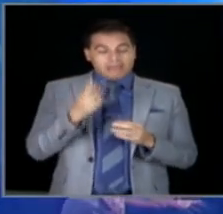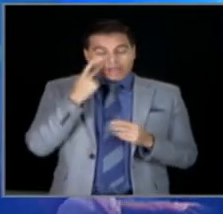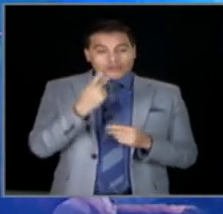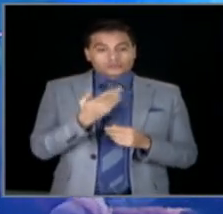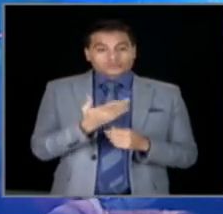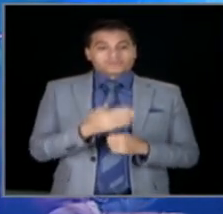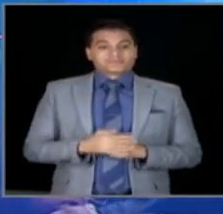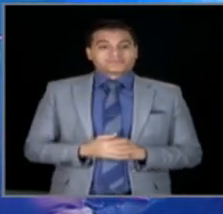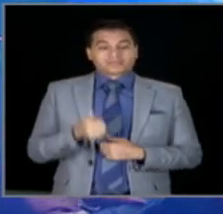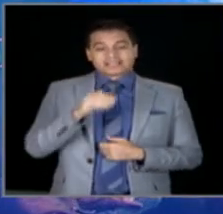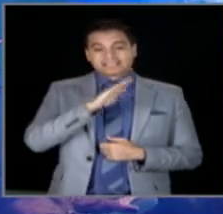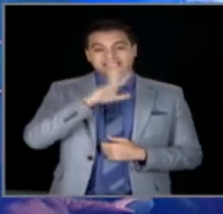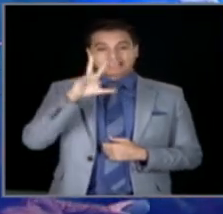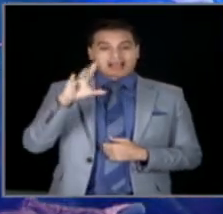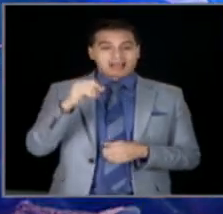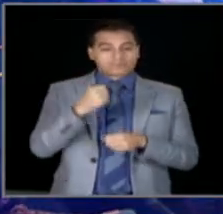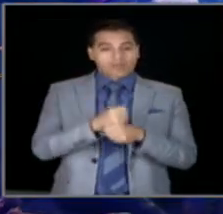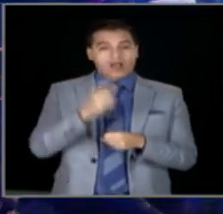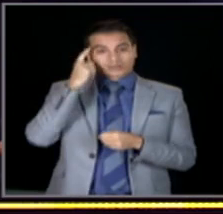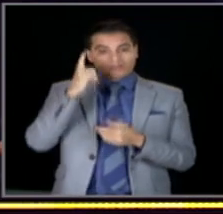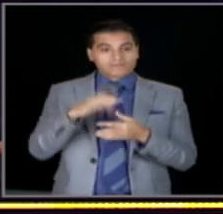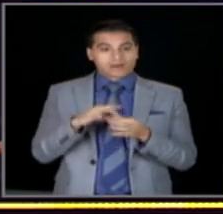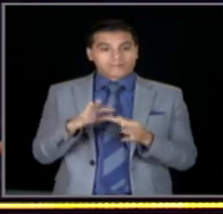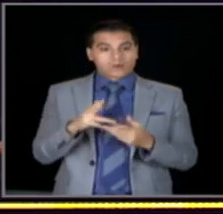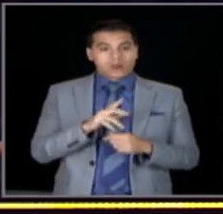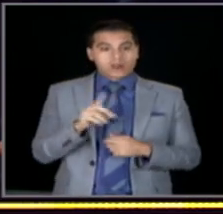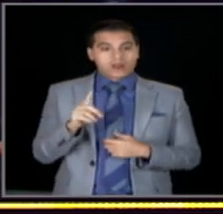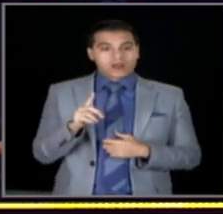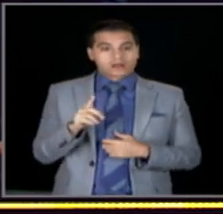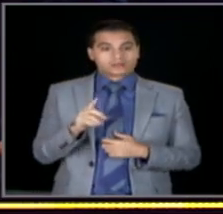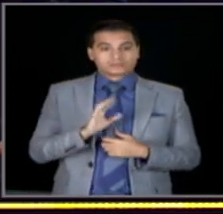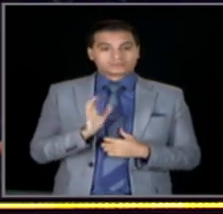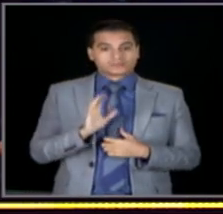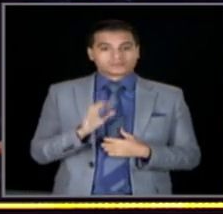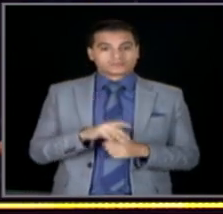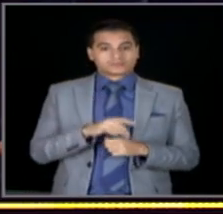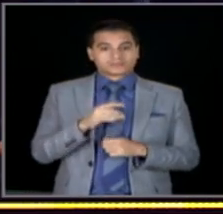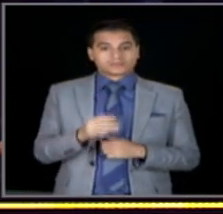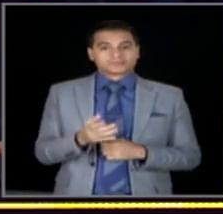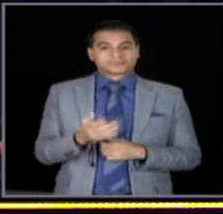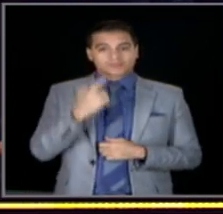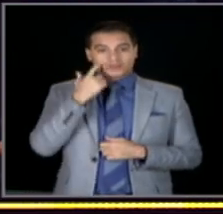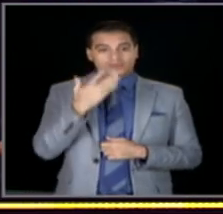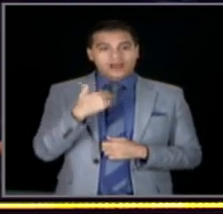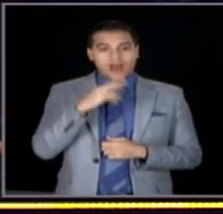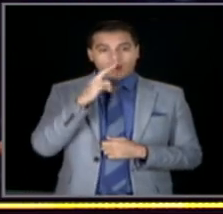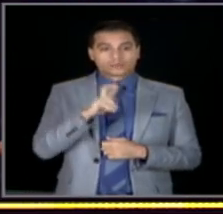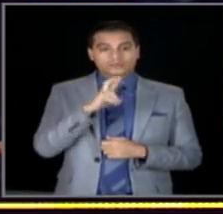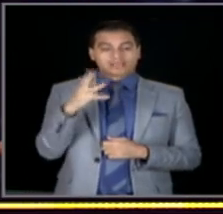هنشوف. إسلام تعالى مكاني، عايز تعرف محمود عمل إيه ولا لأ؟ لا مش لازم. طيب أنا